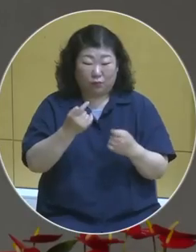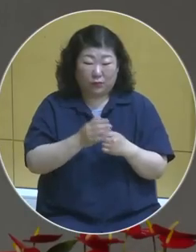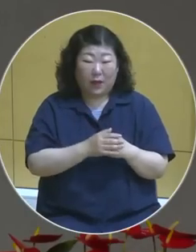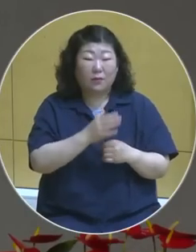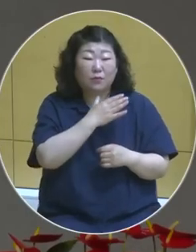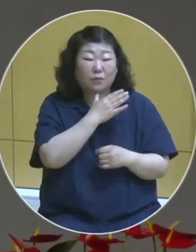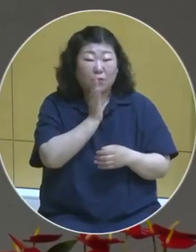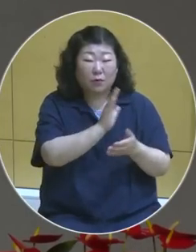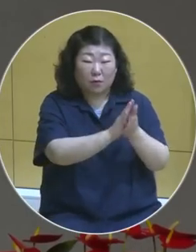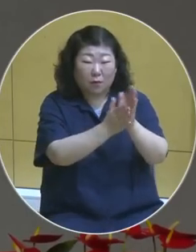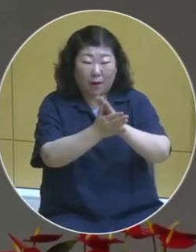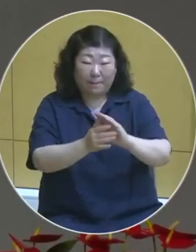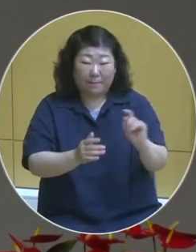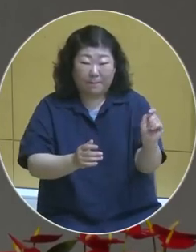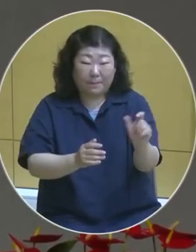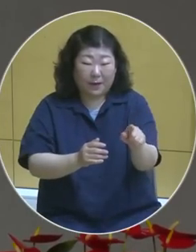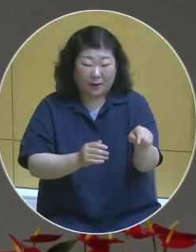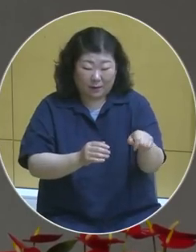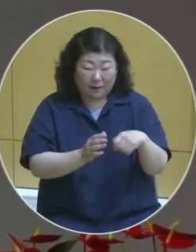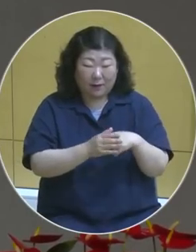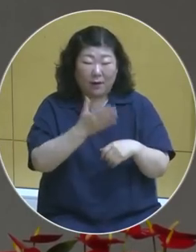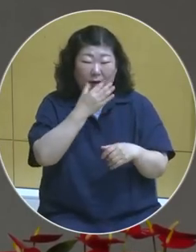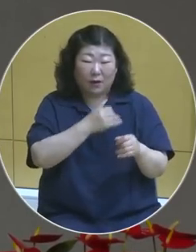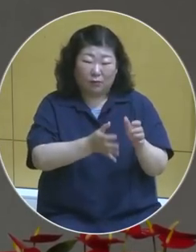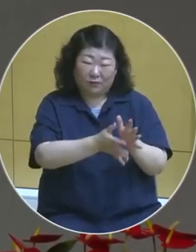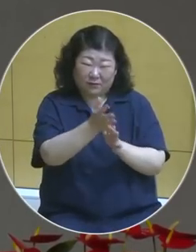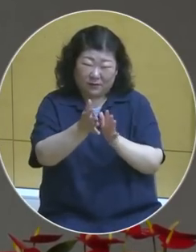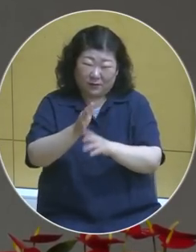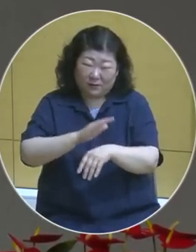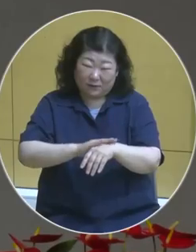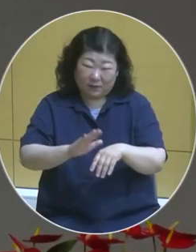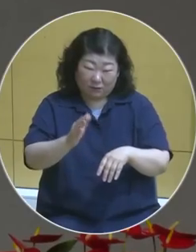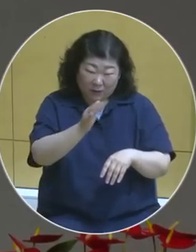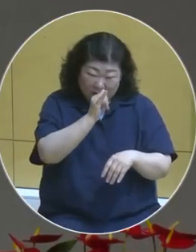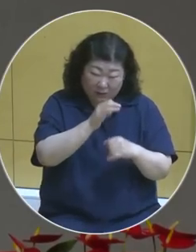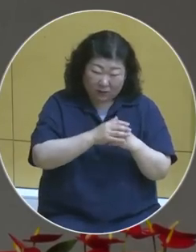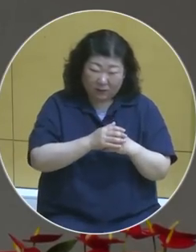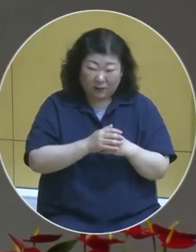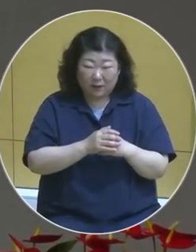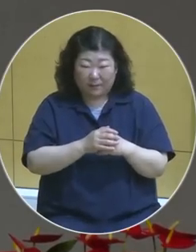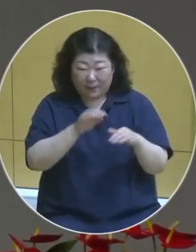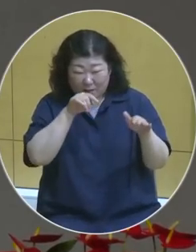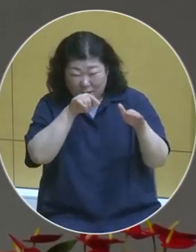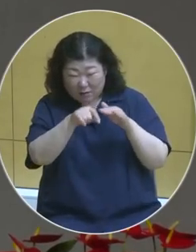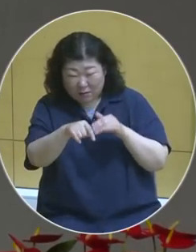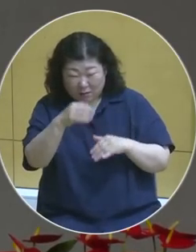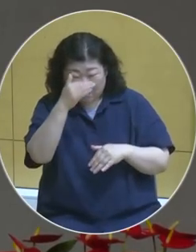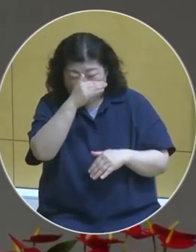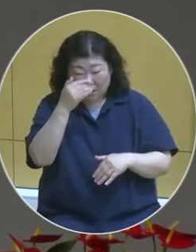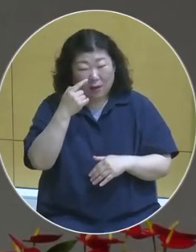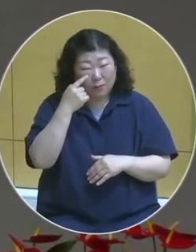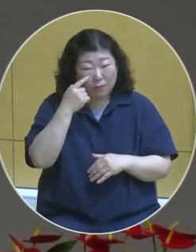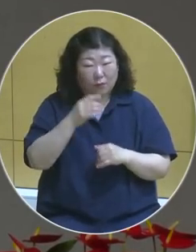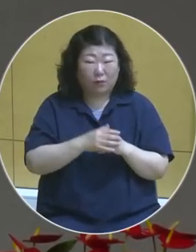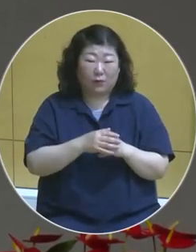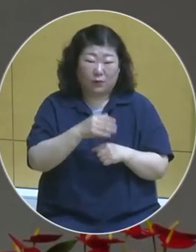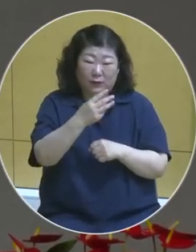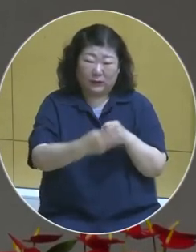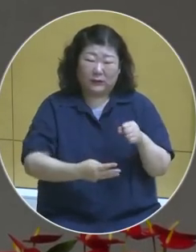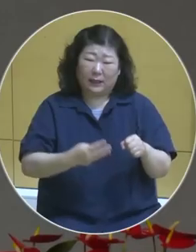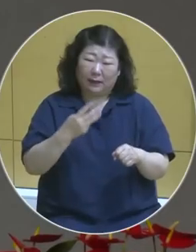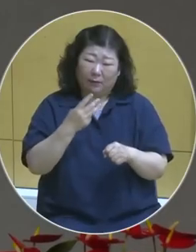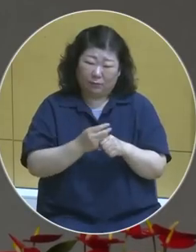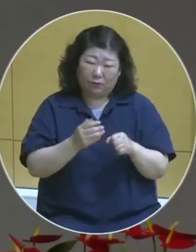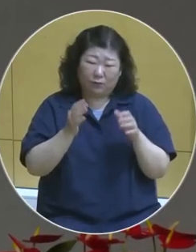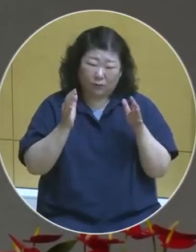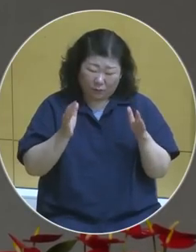되어 있고 시스템이 잘 되어 있기 때문에 우리 복지재단에서 이사님들과 함께 한 3년 전에 계획한 것을 이제 코로나가 끝나고 이제 가게